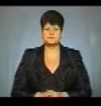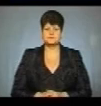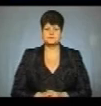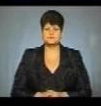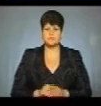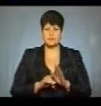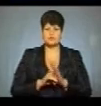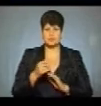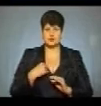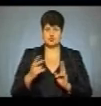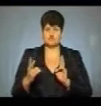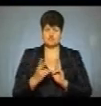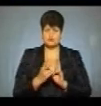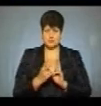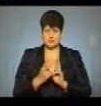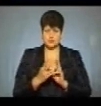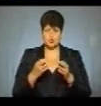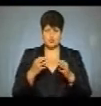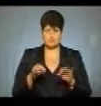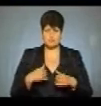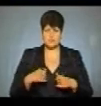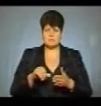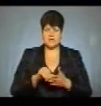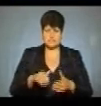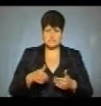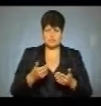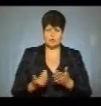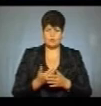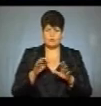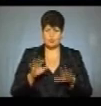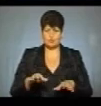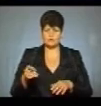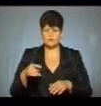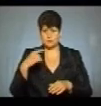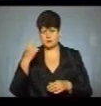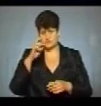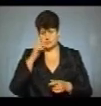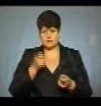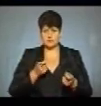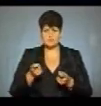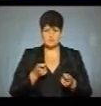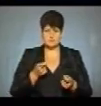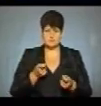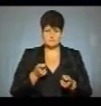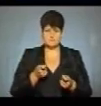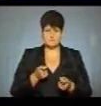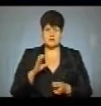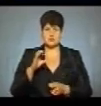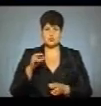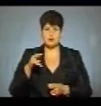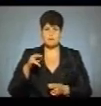На початку нашої зустрічі дозвольте мені представити нового голову Тернопільської обласної державної адміністрації